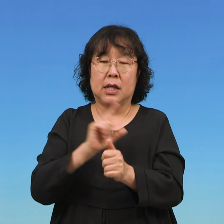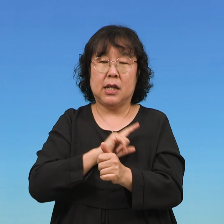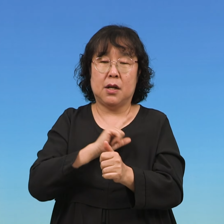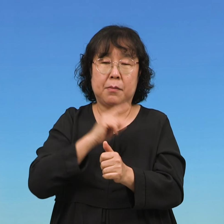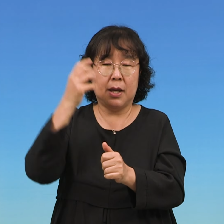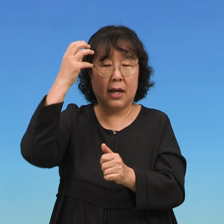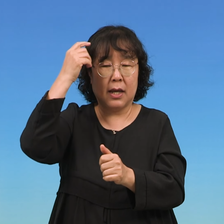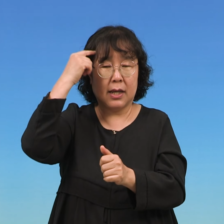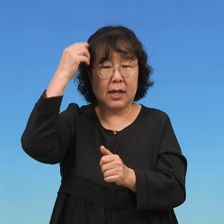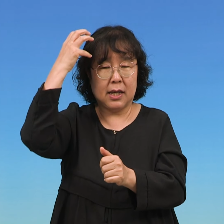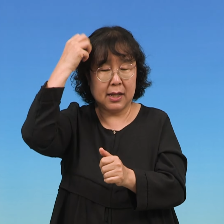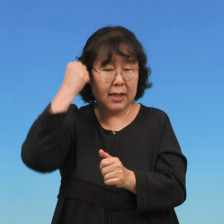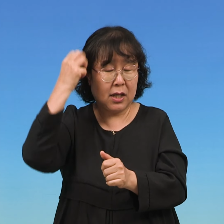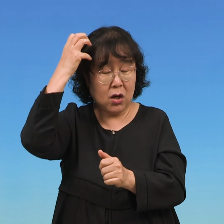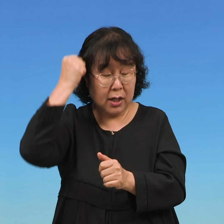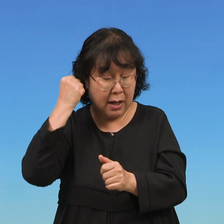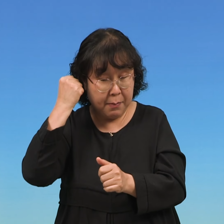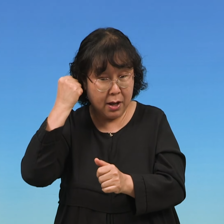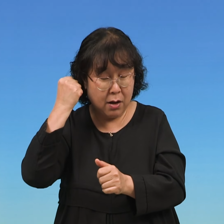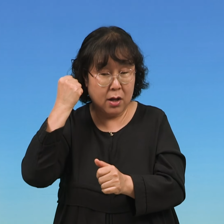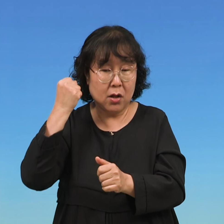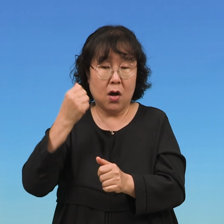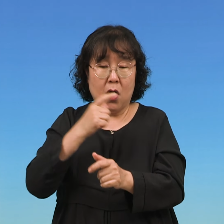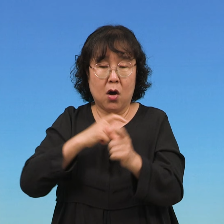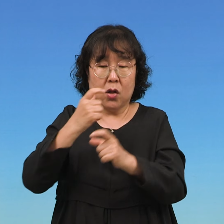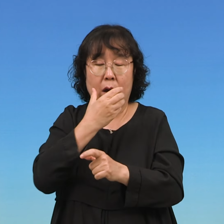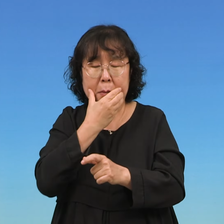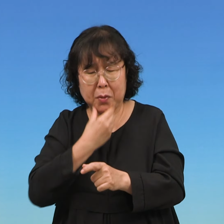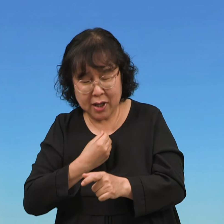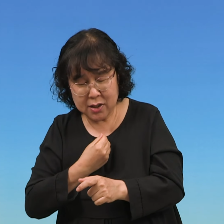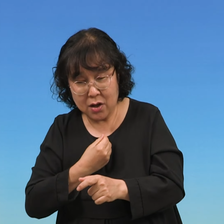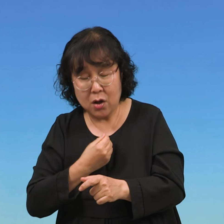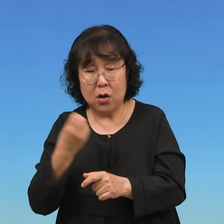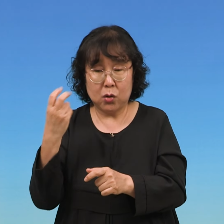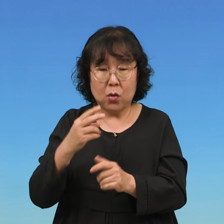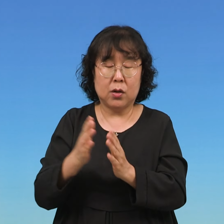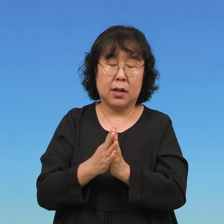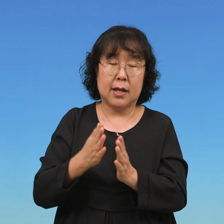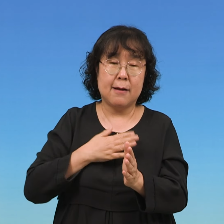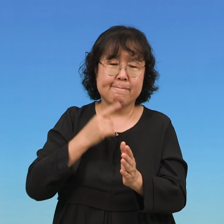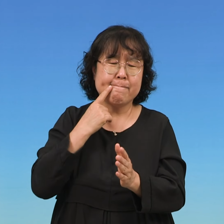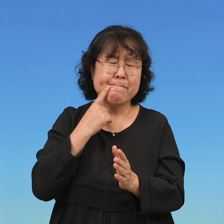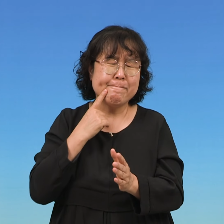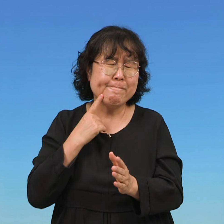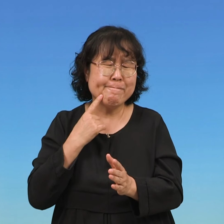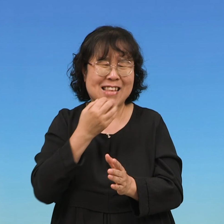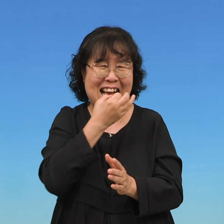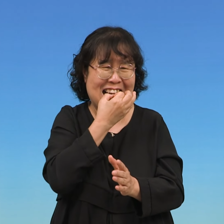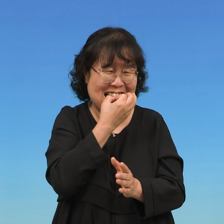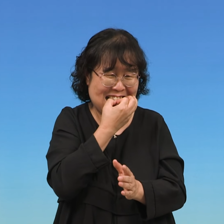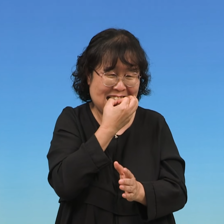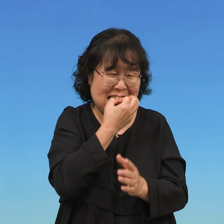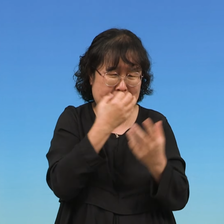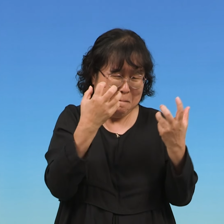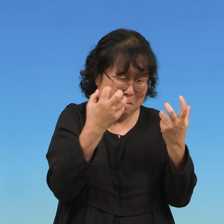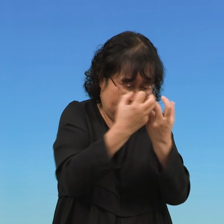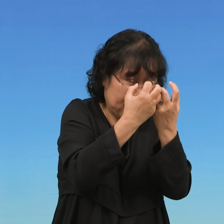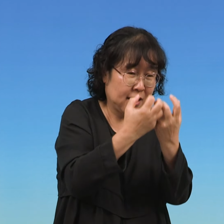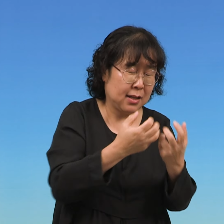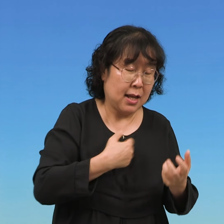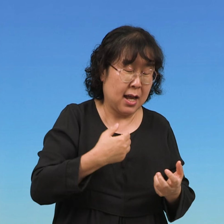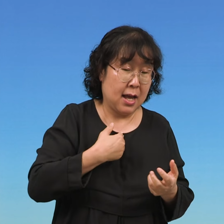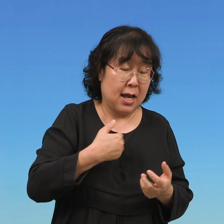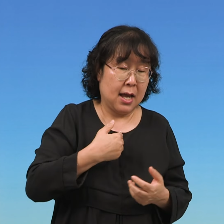점점 이름이 기억이 나고 점점 이런 분들은 더 행복해지고요 탐심에 쩔어가지고 그냥